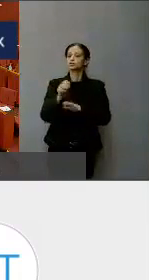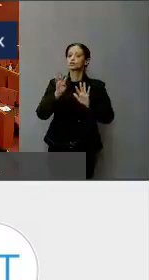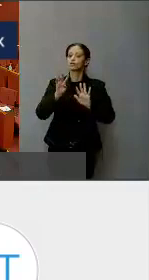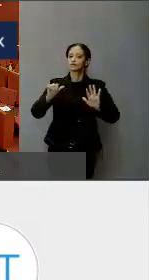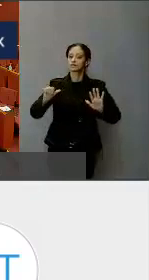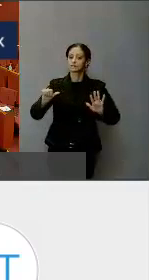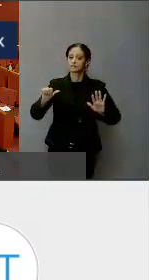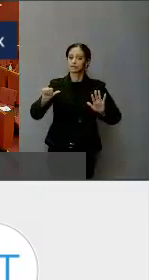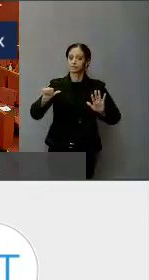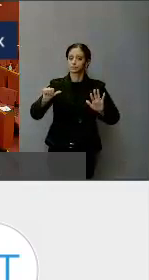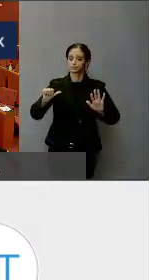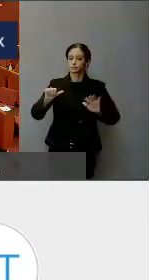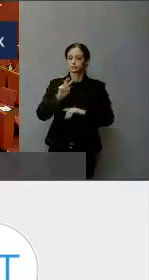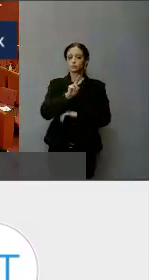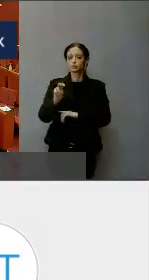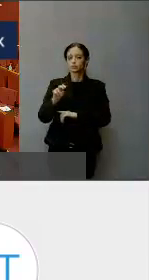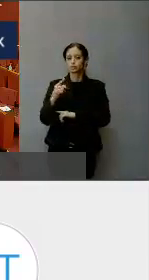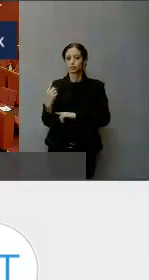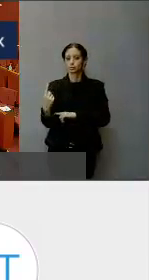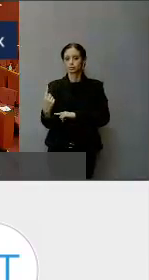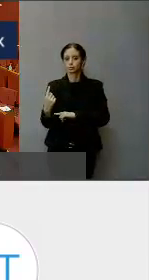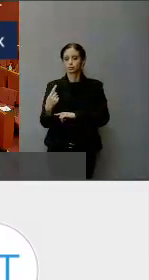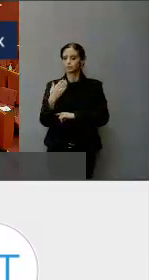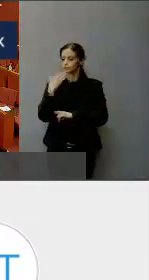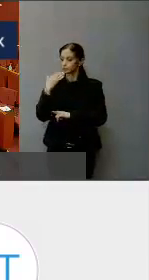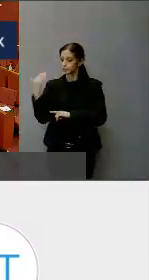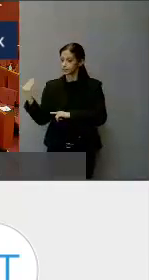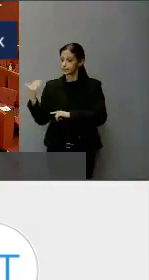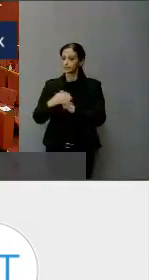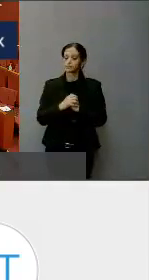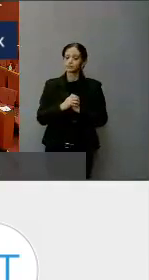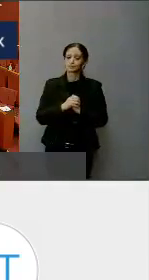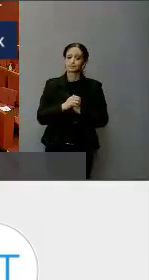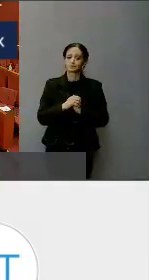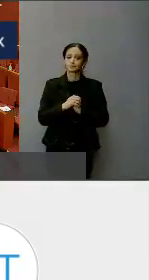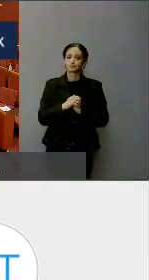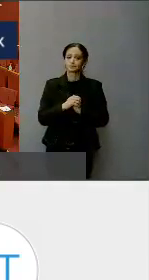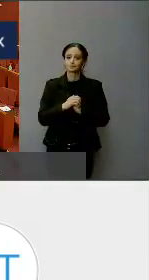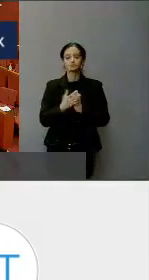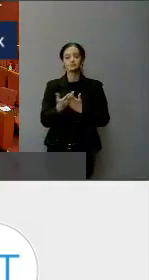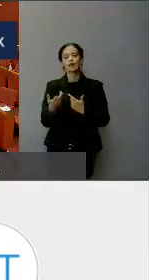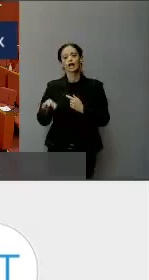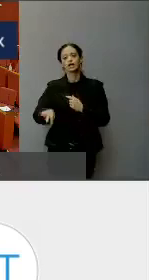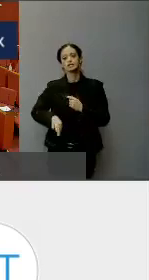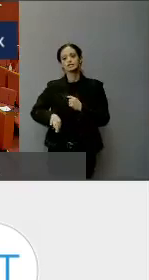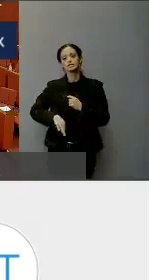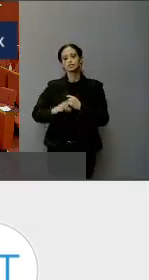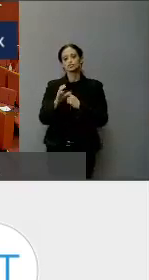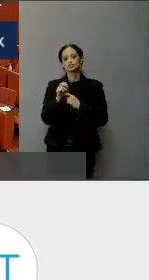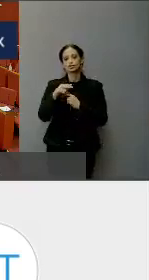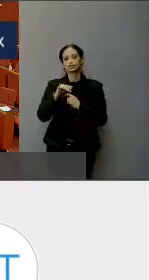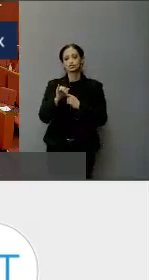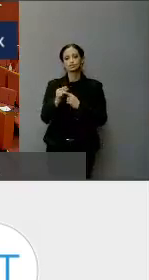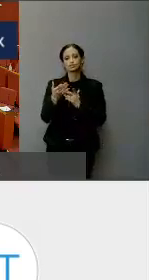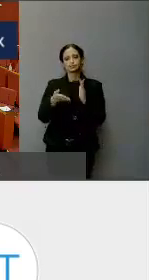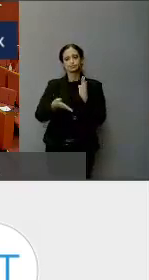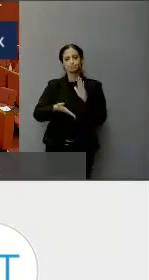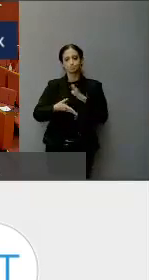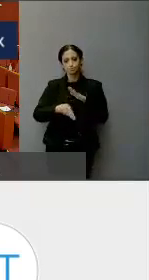6 101 grazie allora assessori cinci partiamo dal